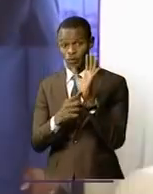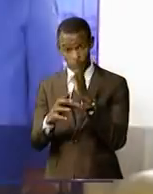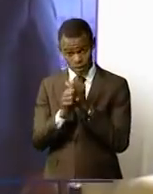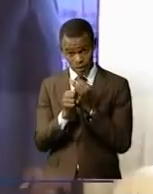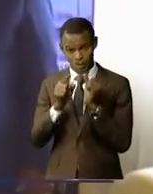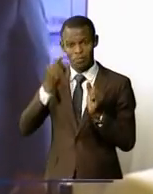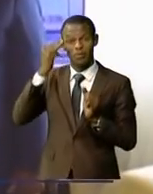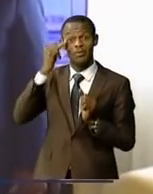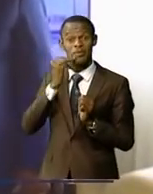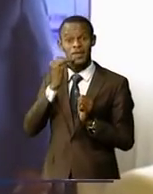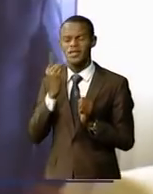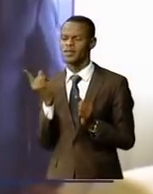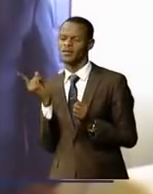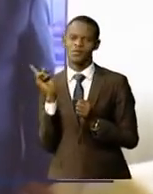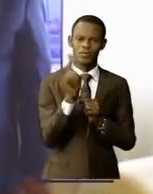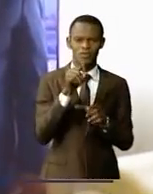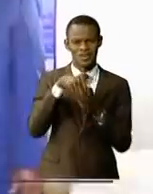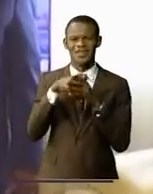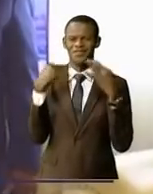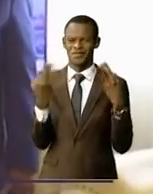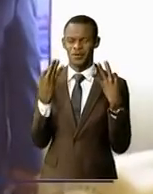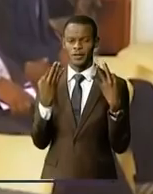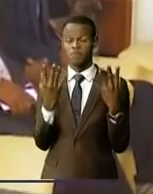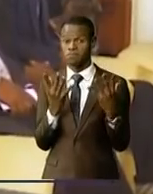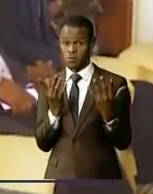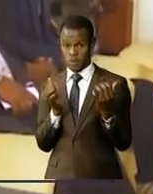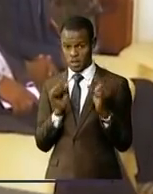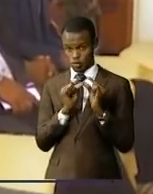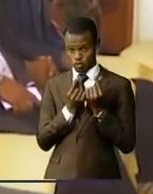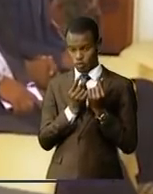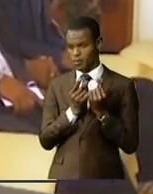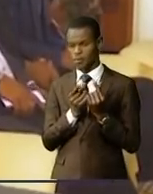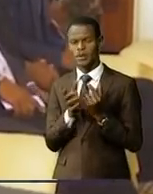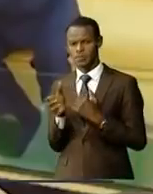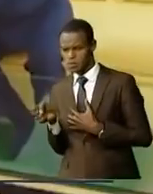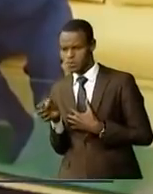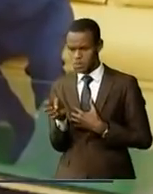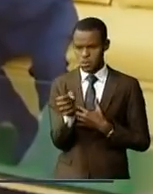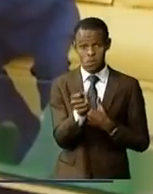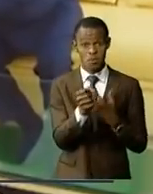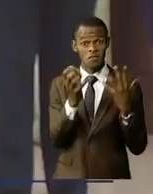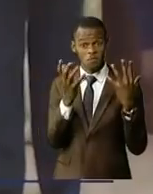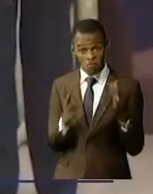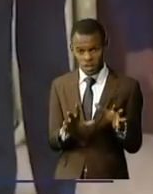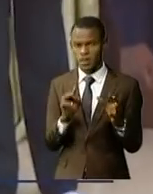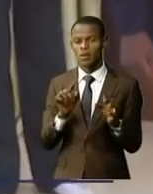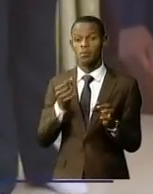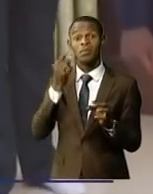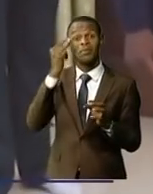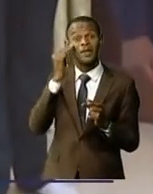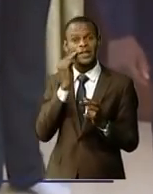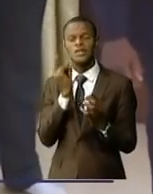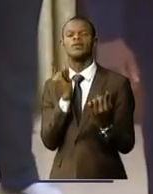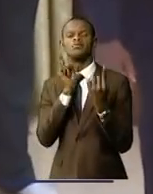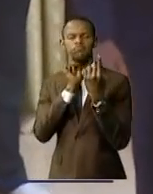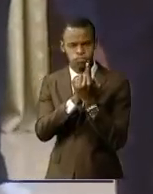festivités. Après que sa délégation ait présenté ses civilités, le chef du gouvernement a eu un tête-à-tête à huis clos avec les représentants